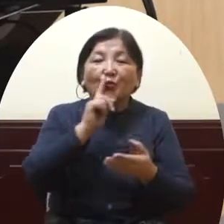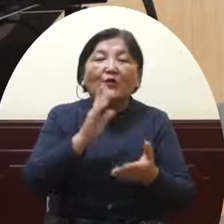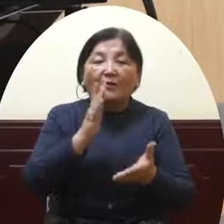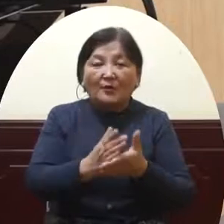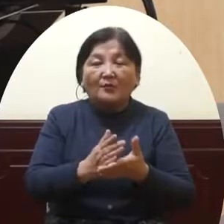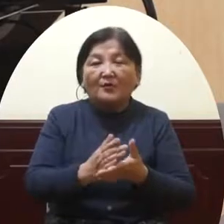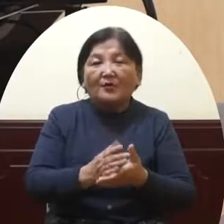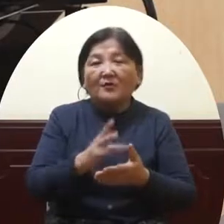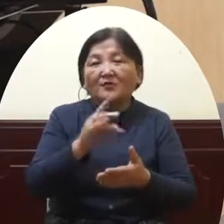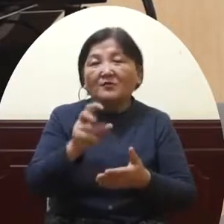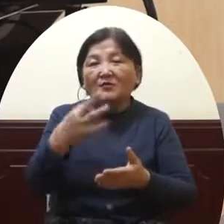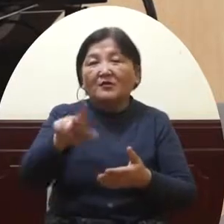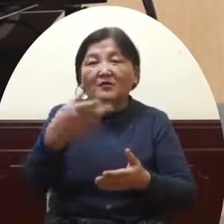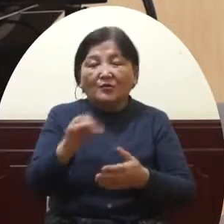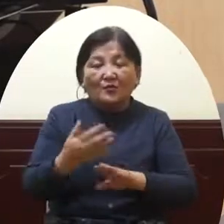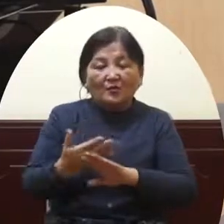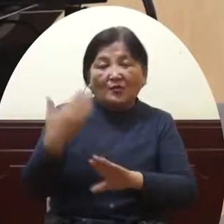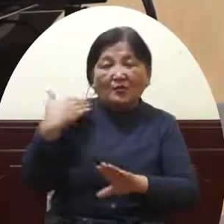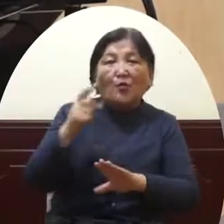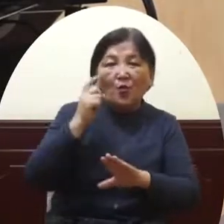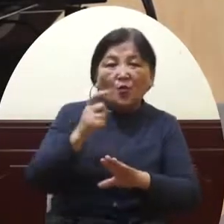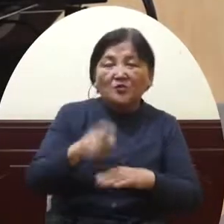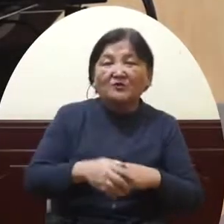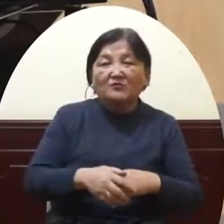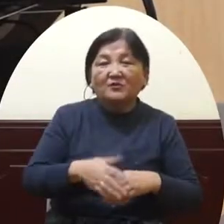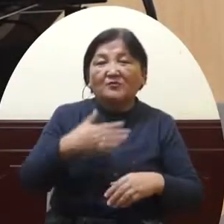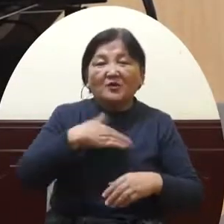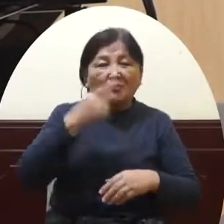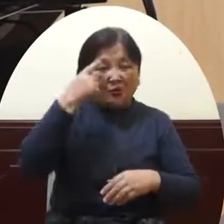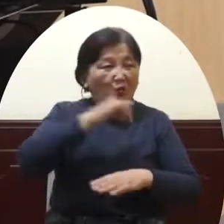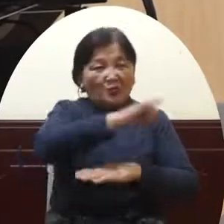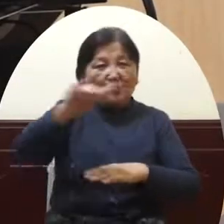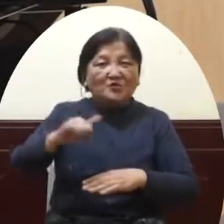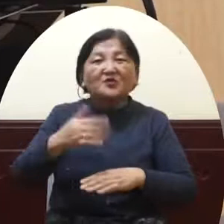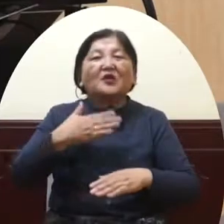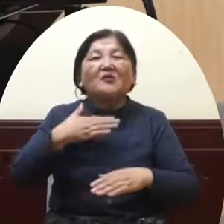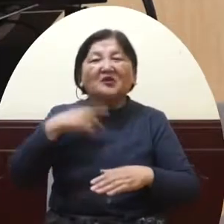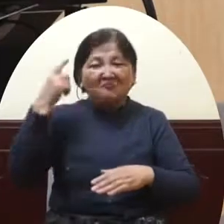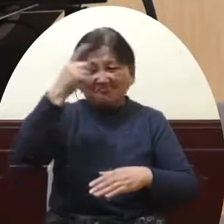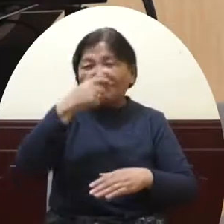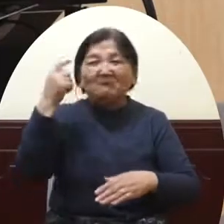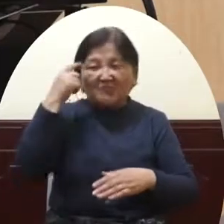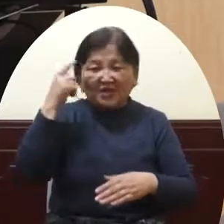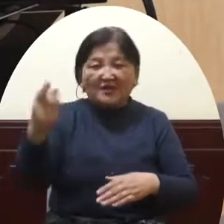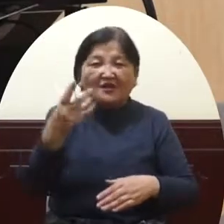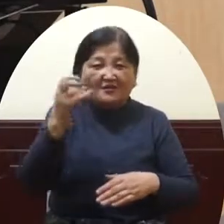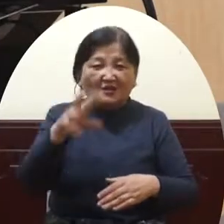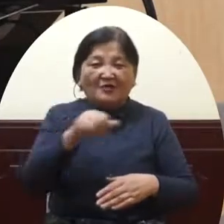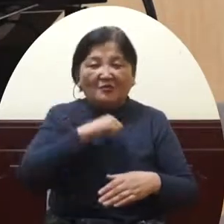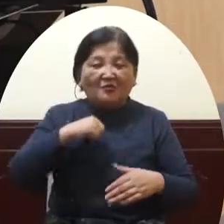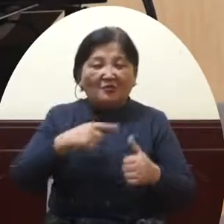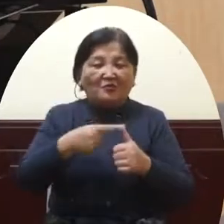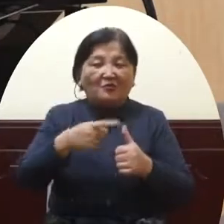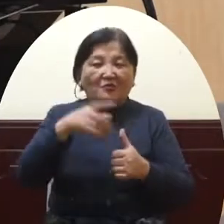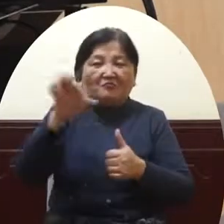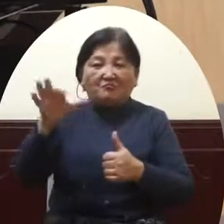хуучны улс төрчид өөрийгөө бол үндэсний хэмжээнд танигдсан хаанч би сонгогдно намдаа оноо эсвэл санал цуглуулж